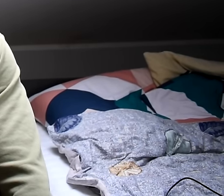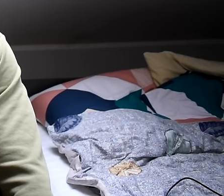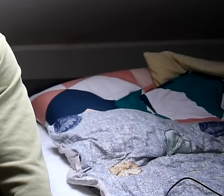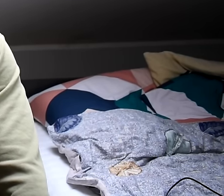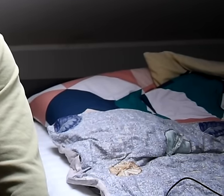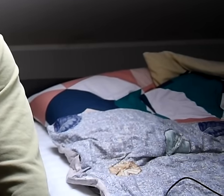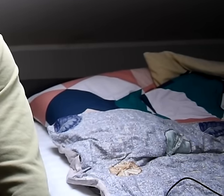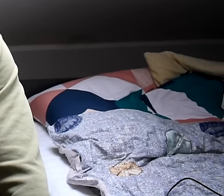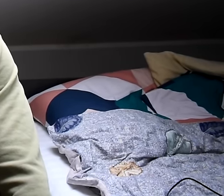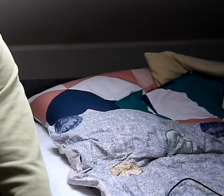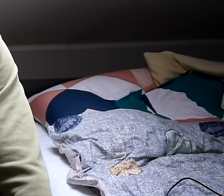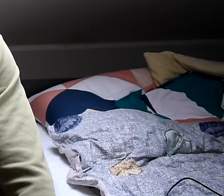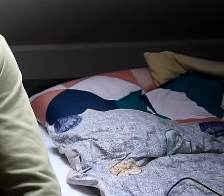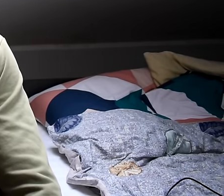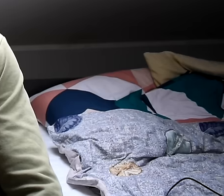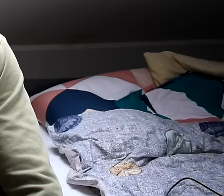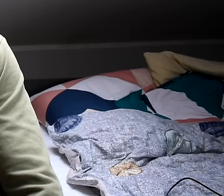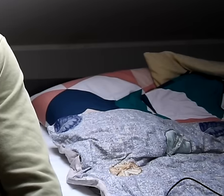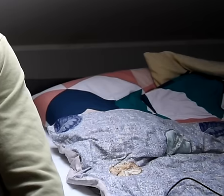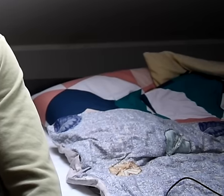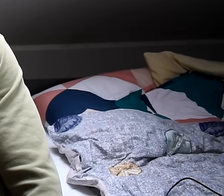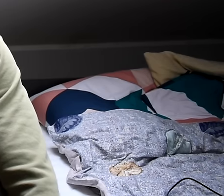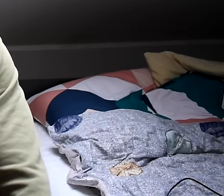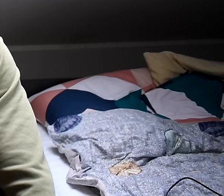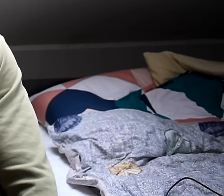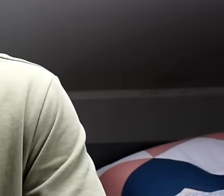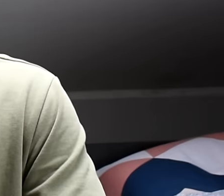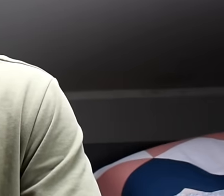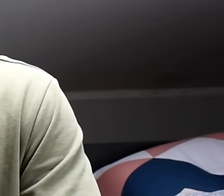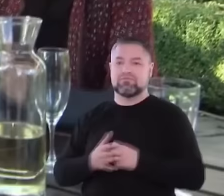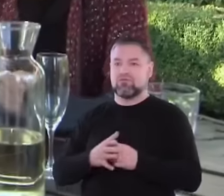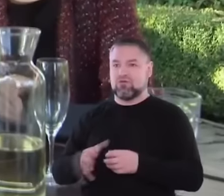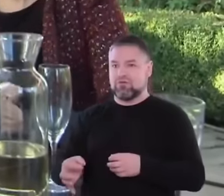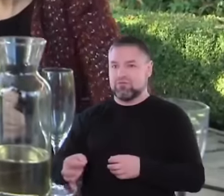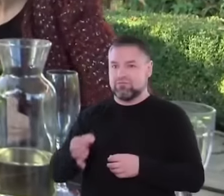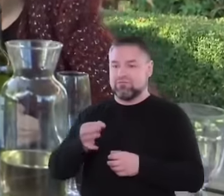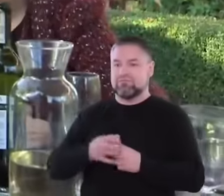być niepełnoletnich, więc uczcie się, jak kiedyś pić wino.